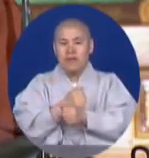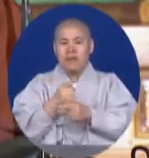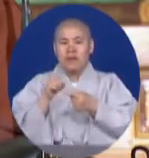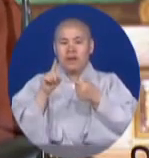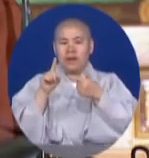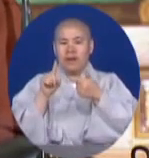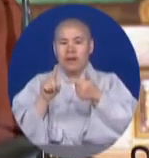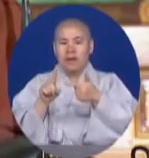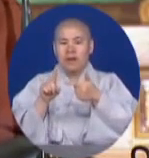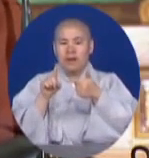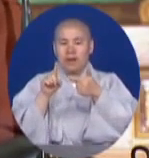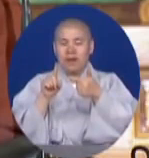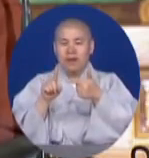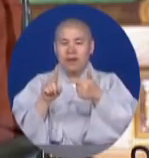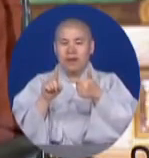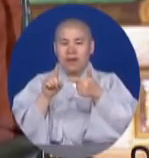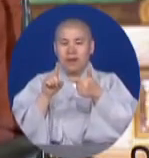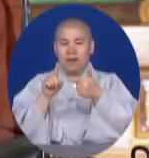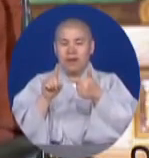득열반이로다 나